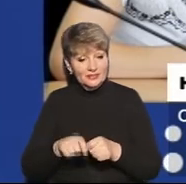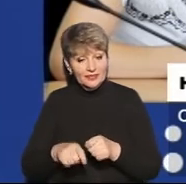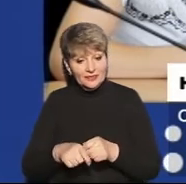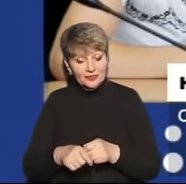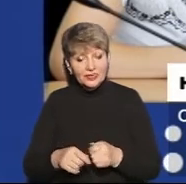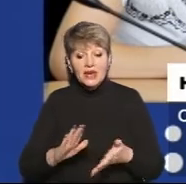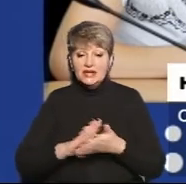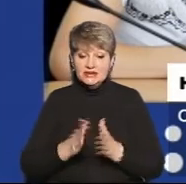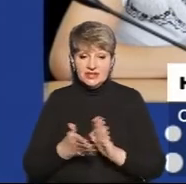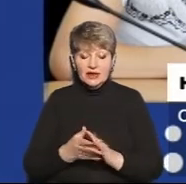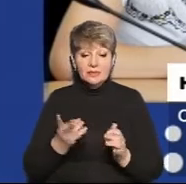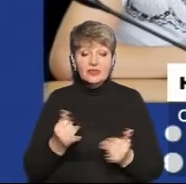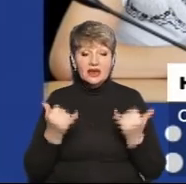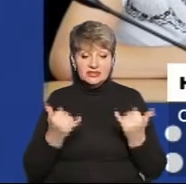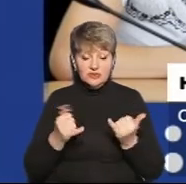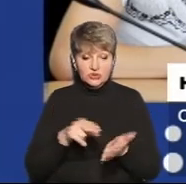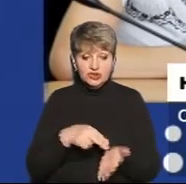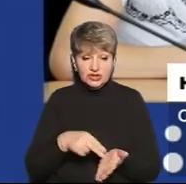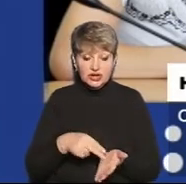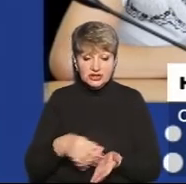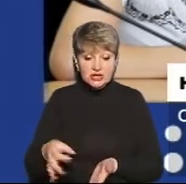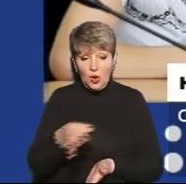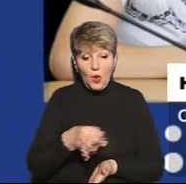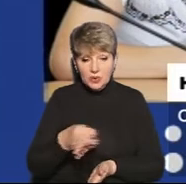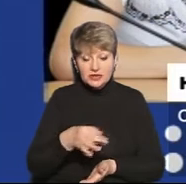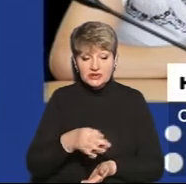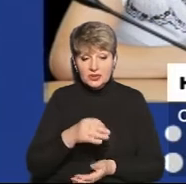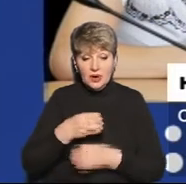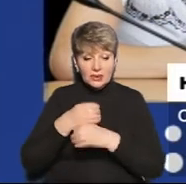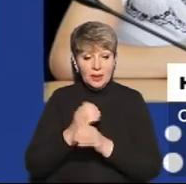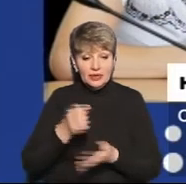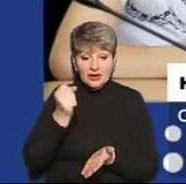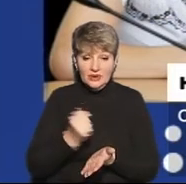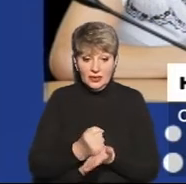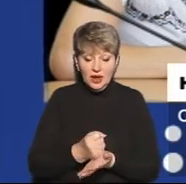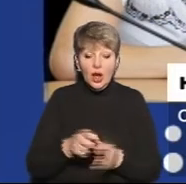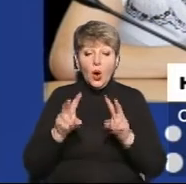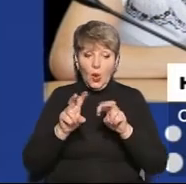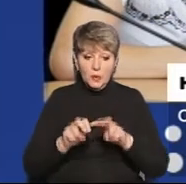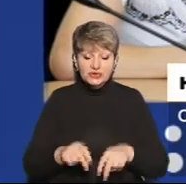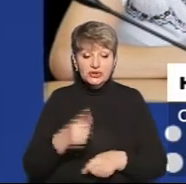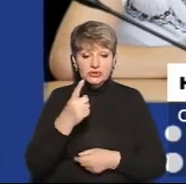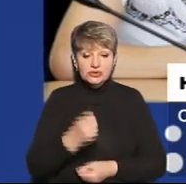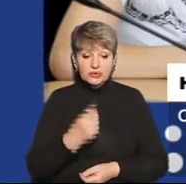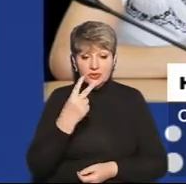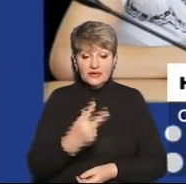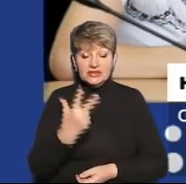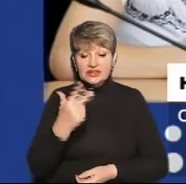вірусологічна лабораторія Державної установи Черкаський обласний лабораторний центр методом ПЛР обстежено